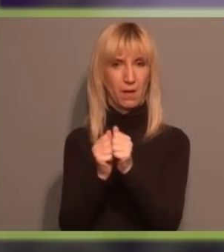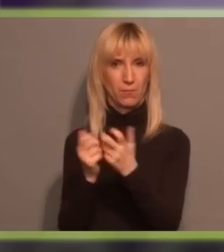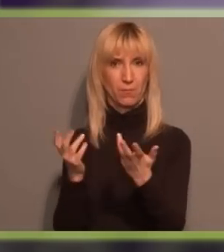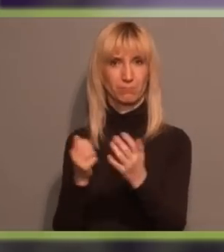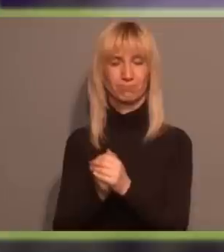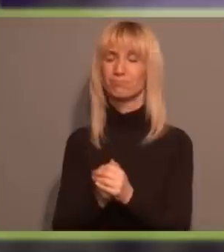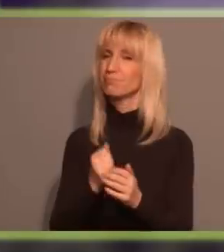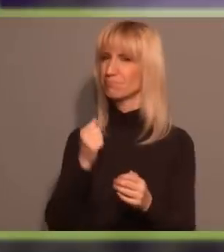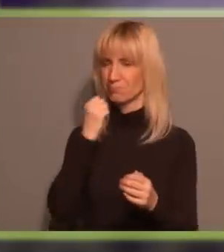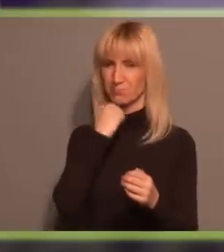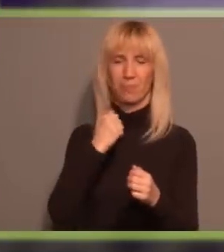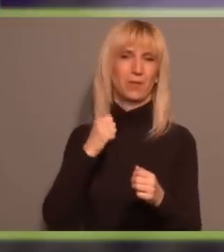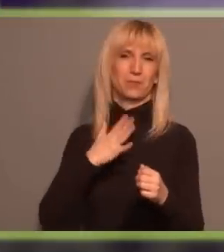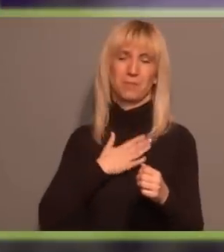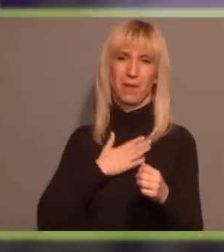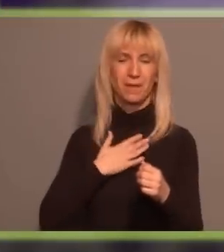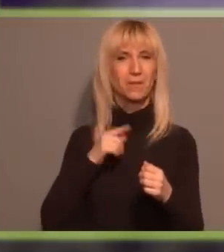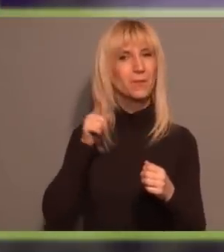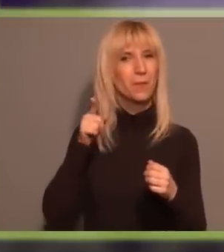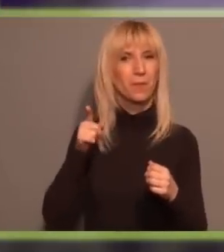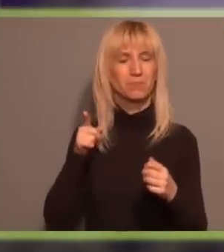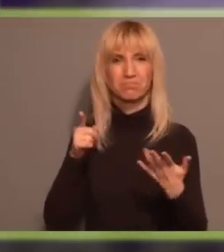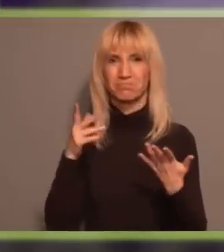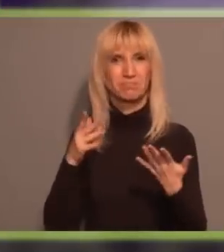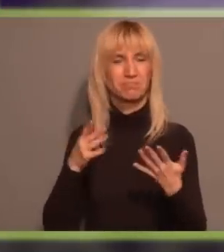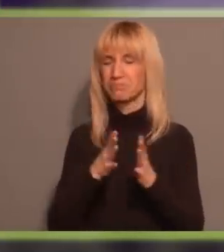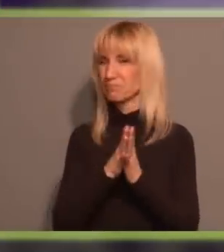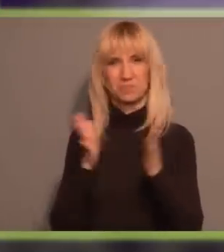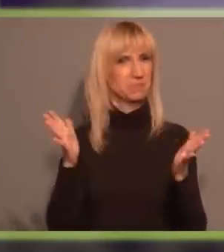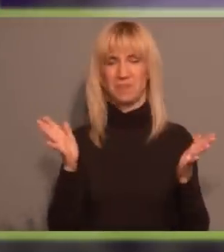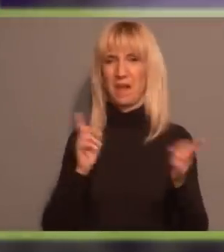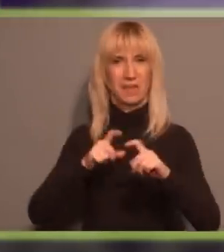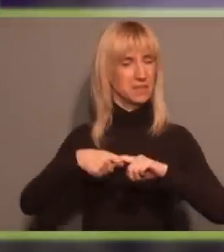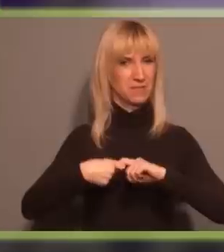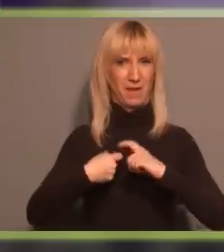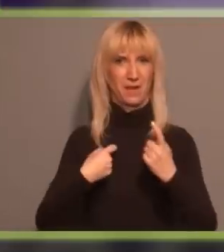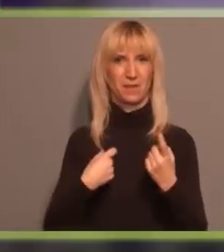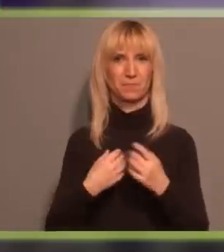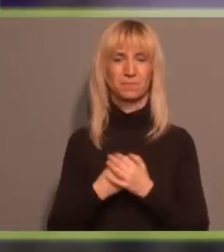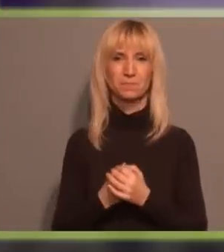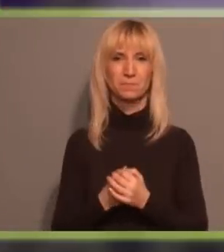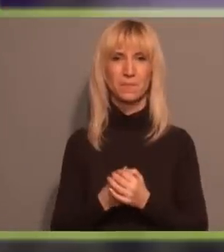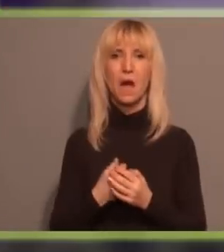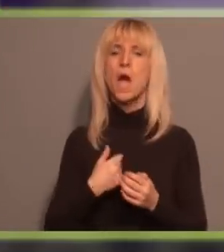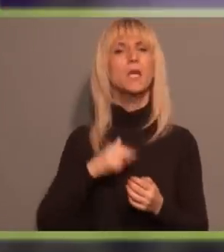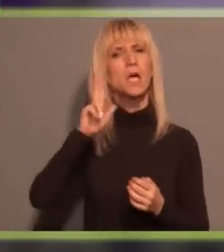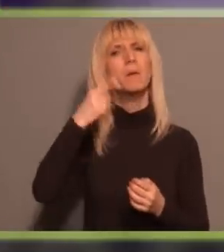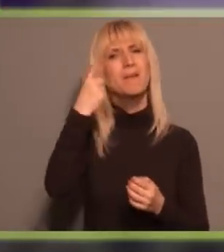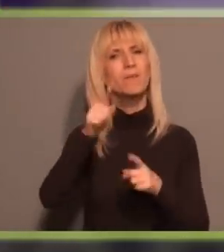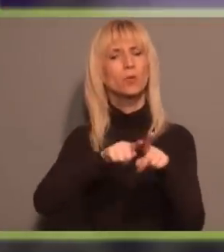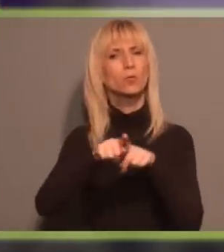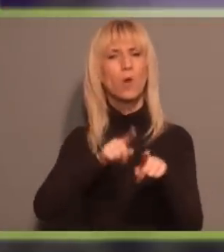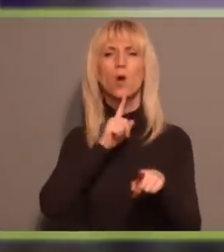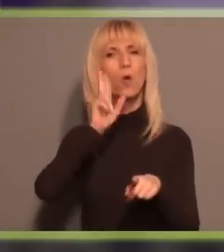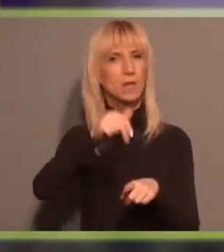to mene baš, kako kažem, to je velika stvar. Ja imam i druga, mnogo fin drug,